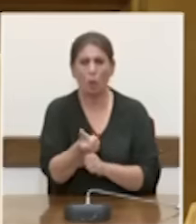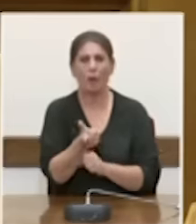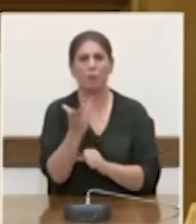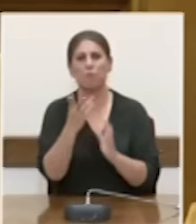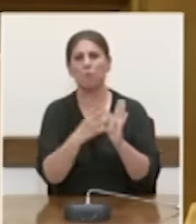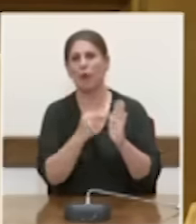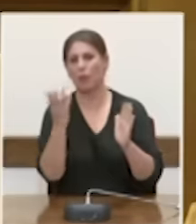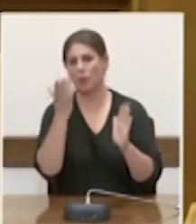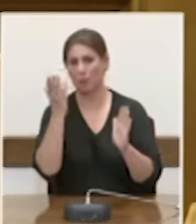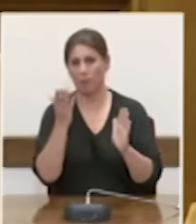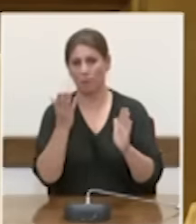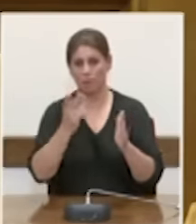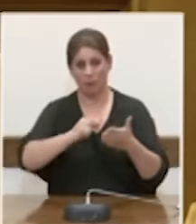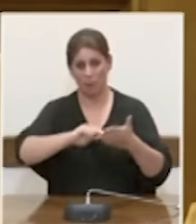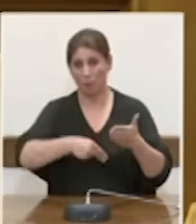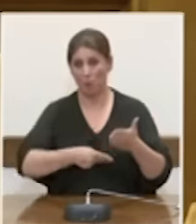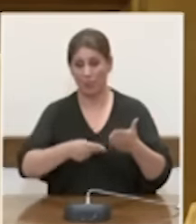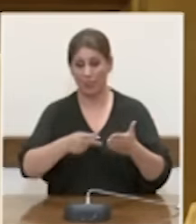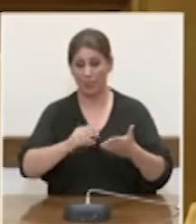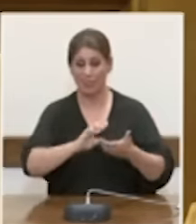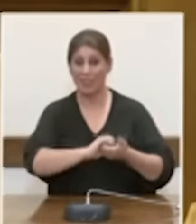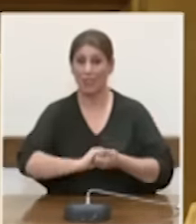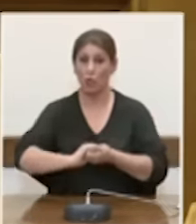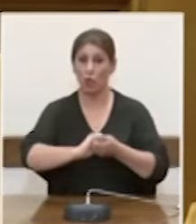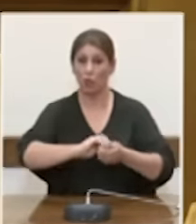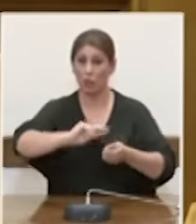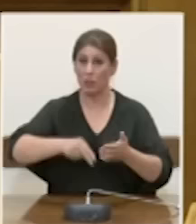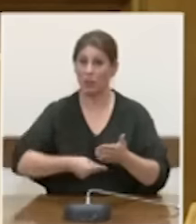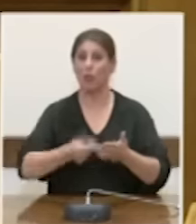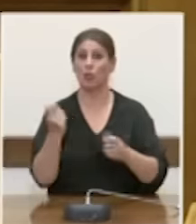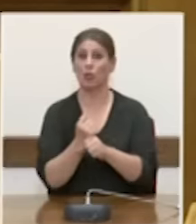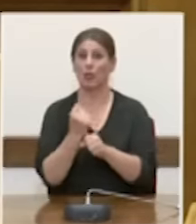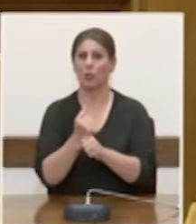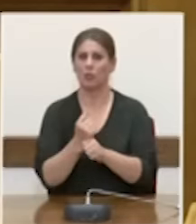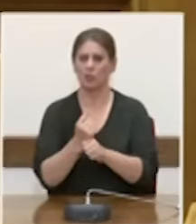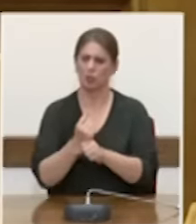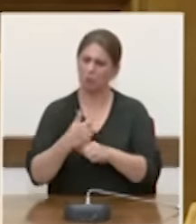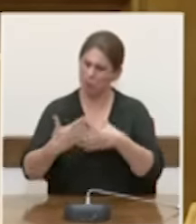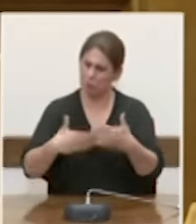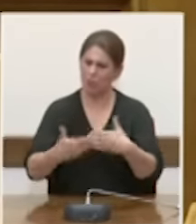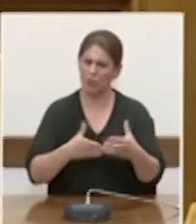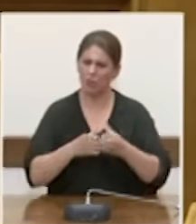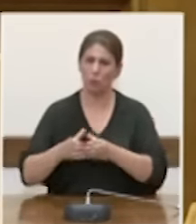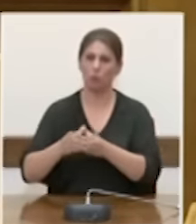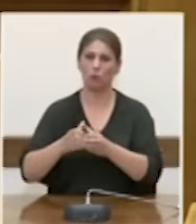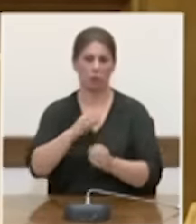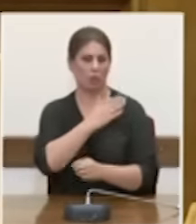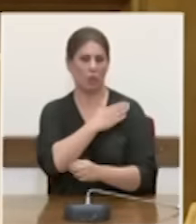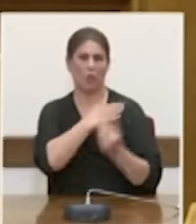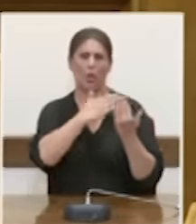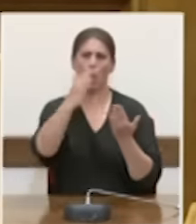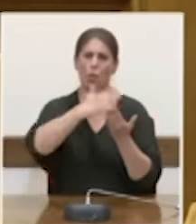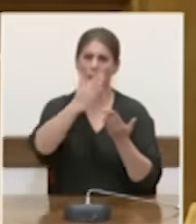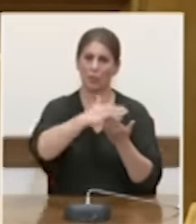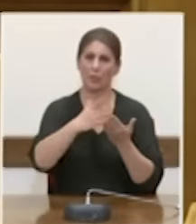παράδειγμα η υπογραφή συλλογικών συμβάσεων εργασίας σε μια σειρά κλάδους, στους οικοδόμους, στους